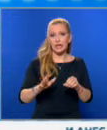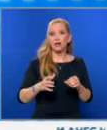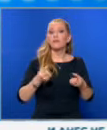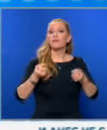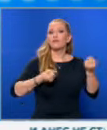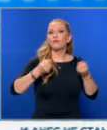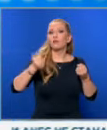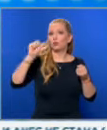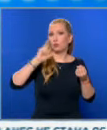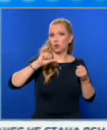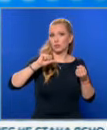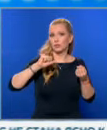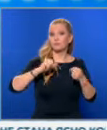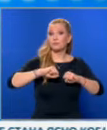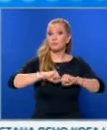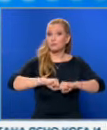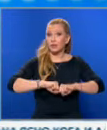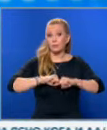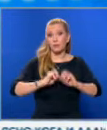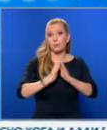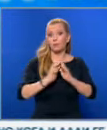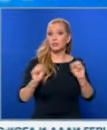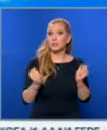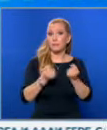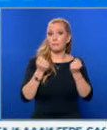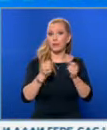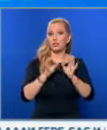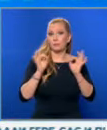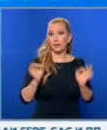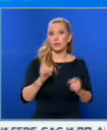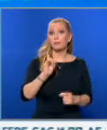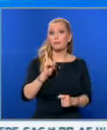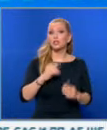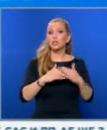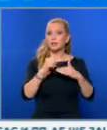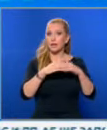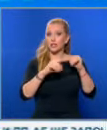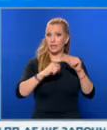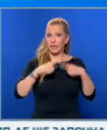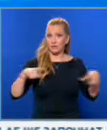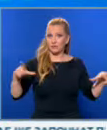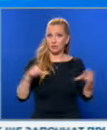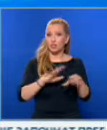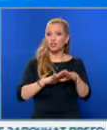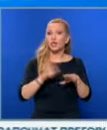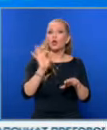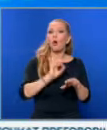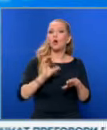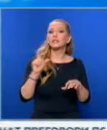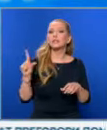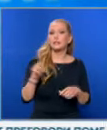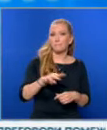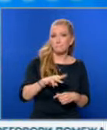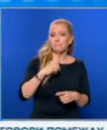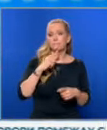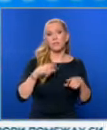водоноска. Кметът на общината призова държавата за спешни мерки и напомни, че изграждането на язовир Черни 8 ще